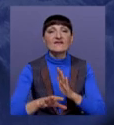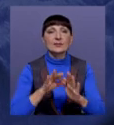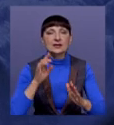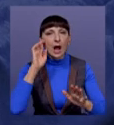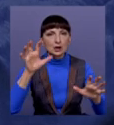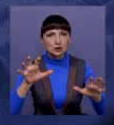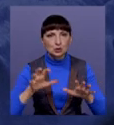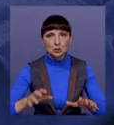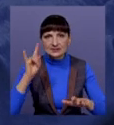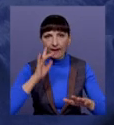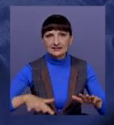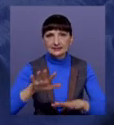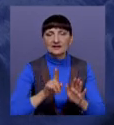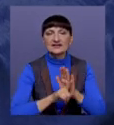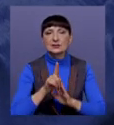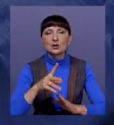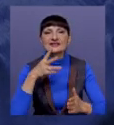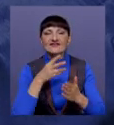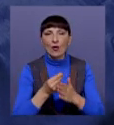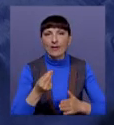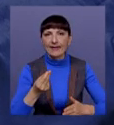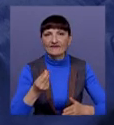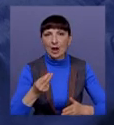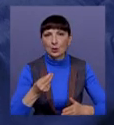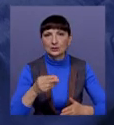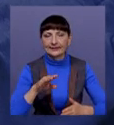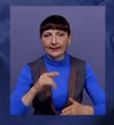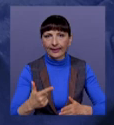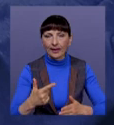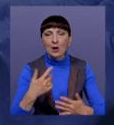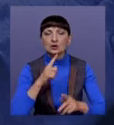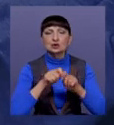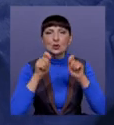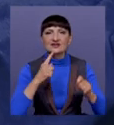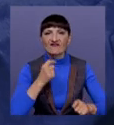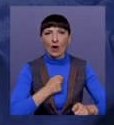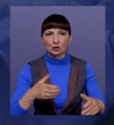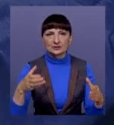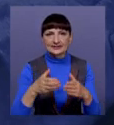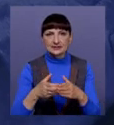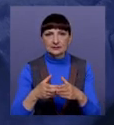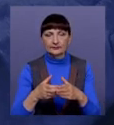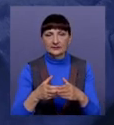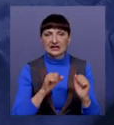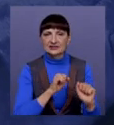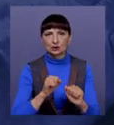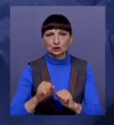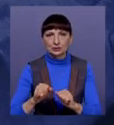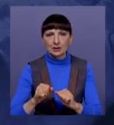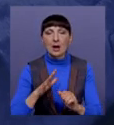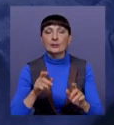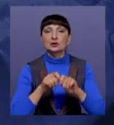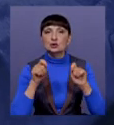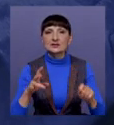страны, введена национальная валюта, созданы вооруженные силы, как оплот независимости. Был